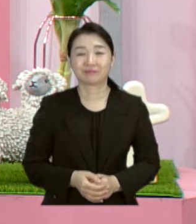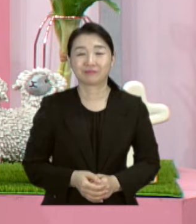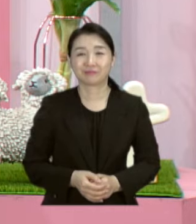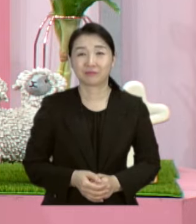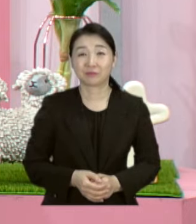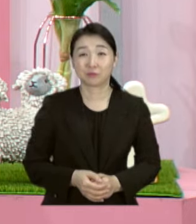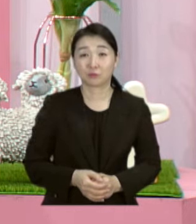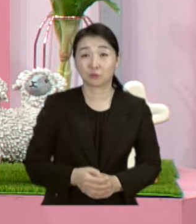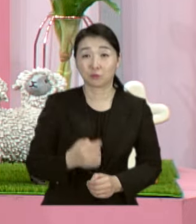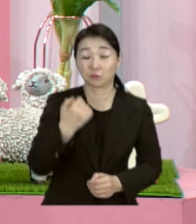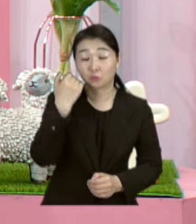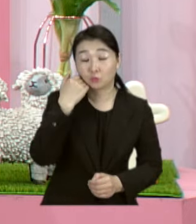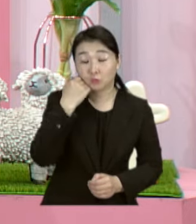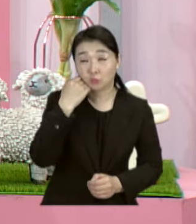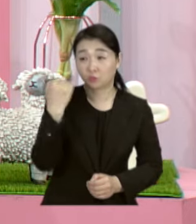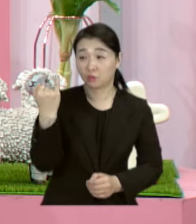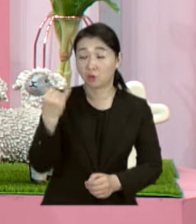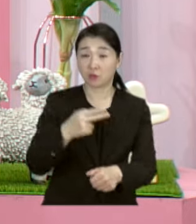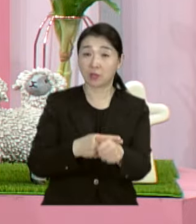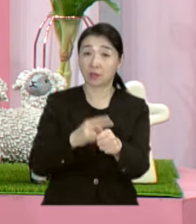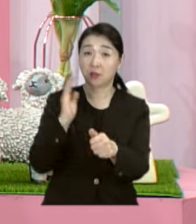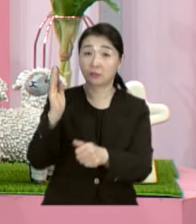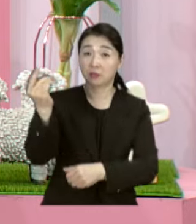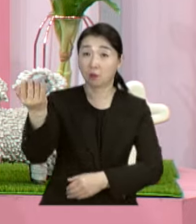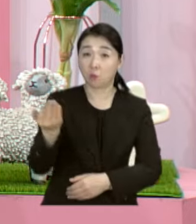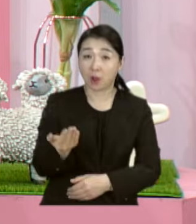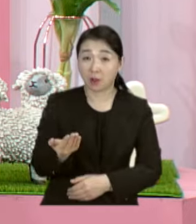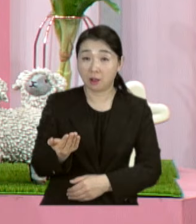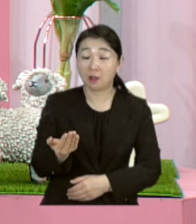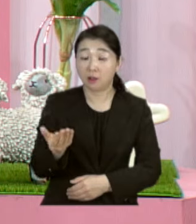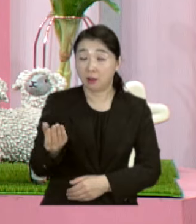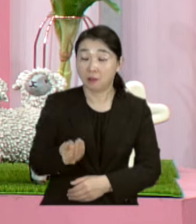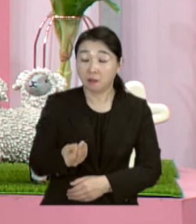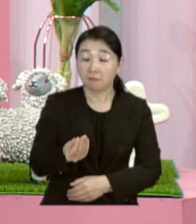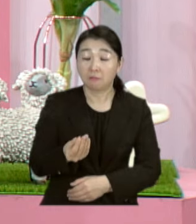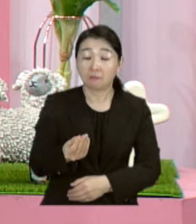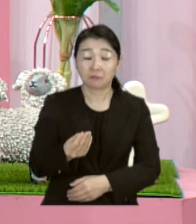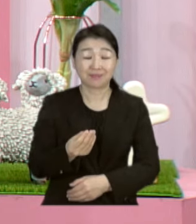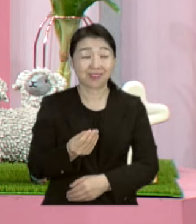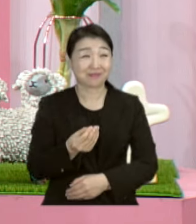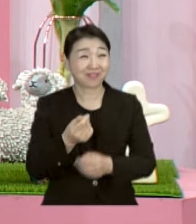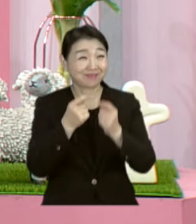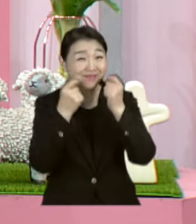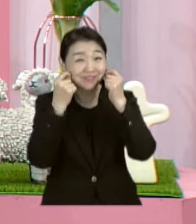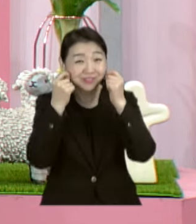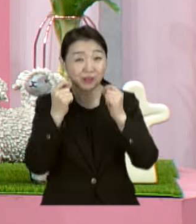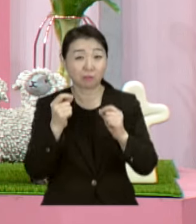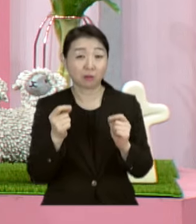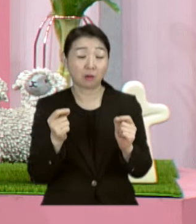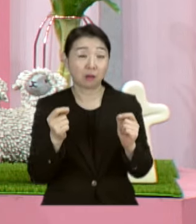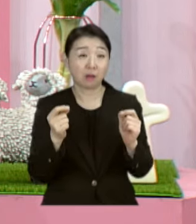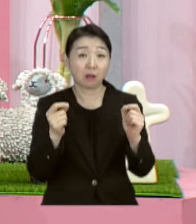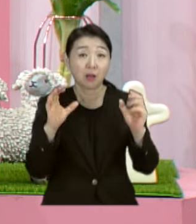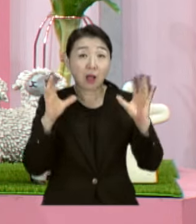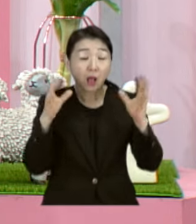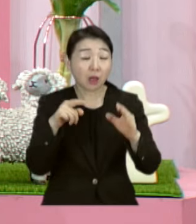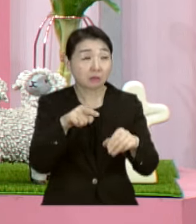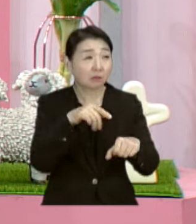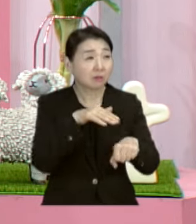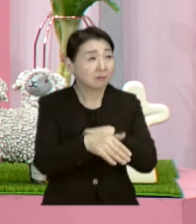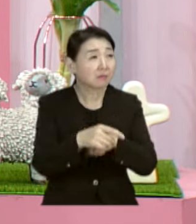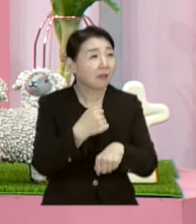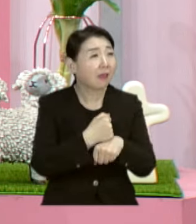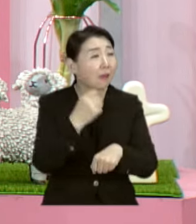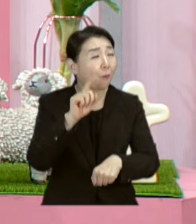해가지고 나름대로 잘 하려고 했죠. 네네. 근데 저 뒤에 강사가 온 거예요. 여자 강사인데 빙그레 웃고